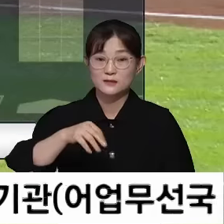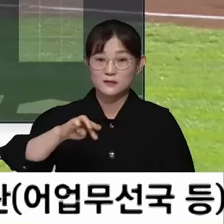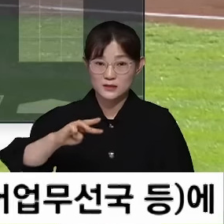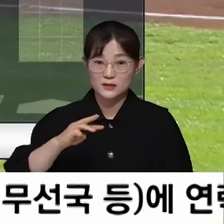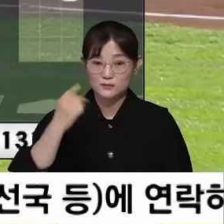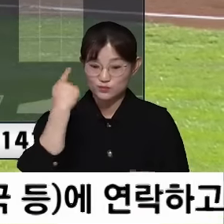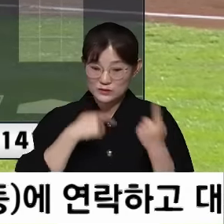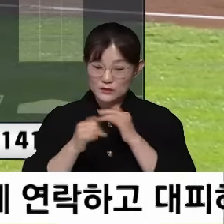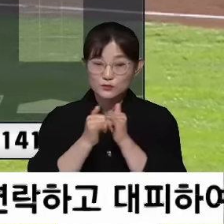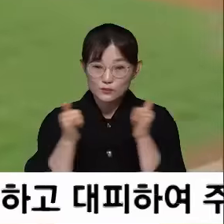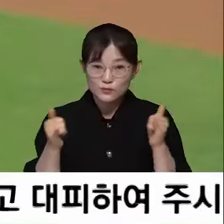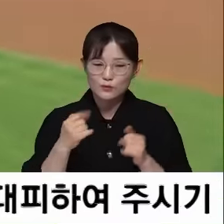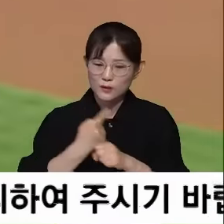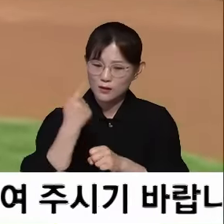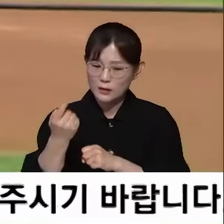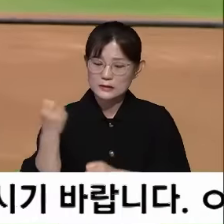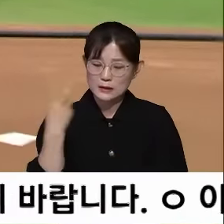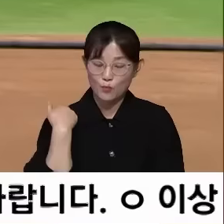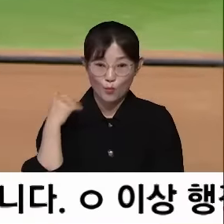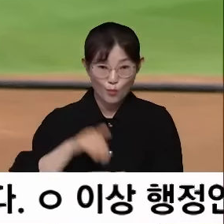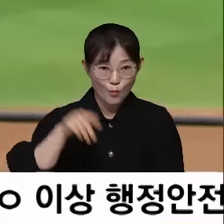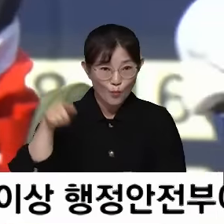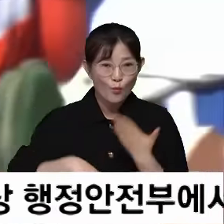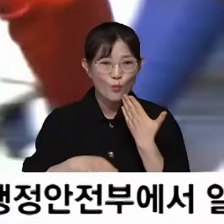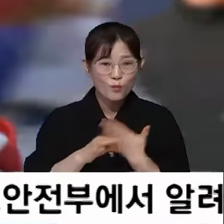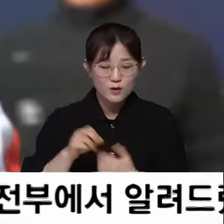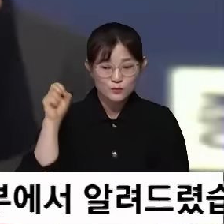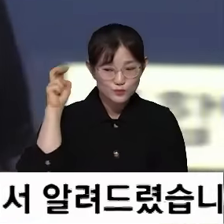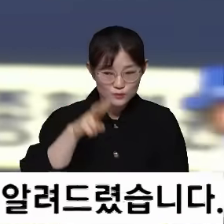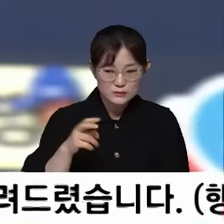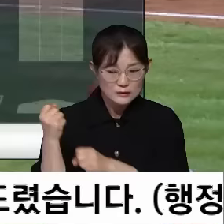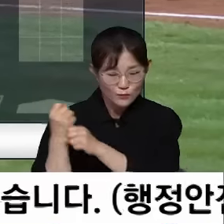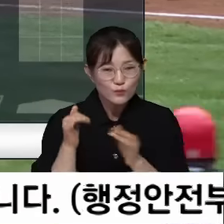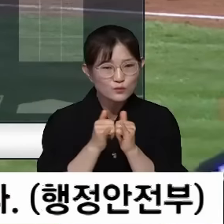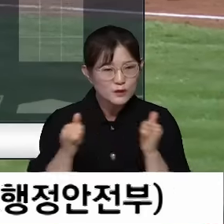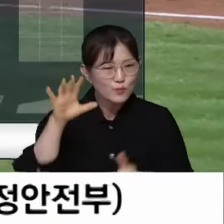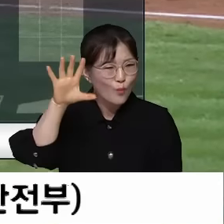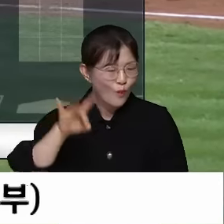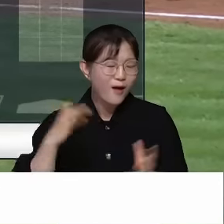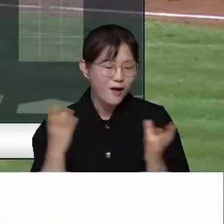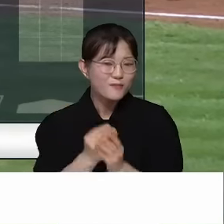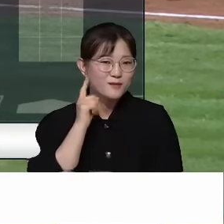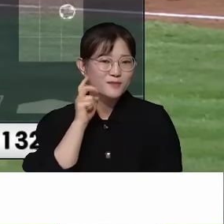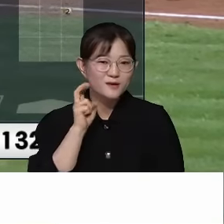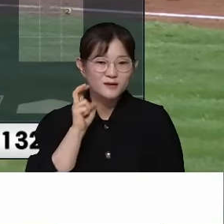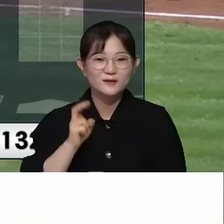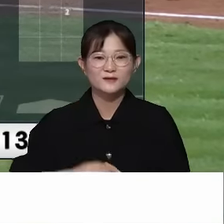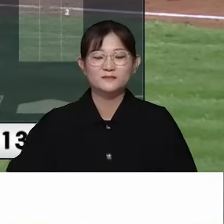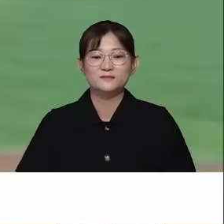이탈했던 선수들까지 돌아온다면 내년에도 투타의 조화가 이어질 것으로 보입니다.